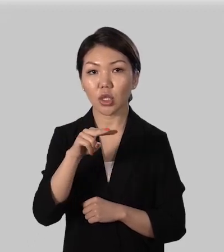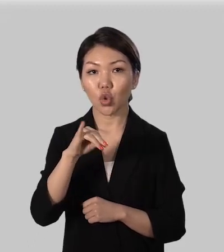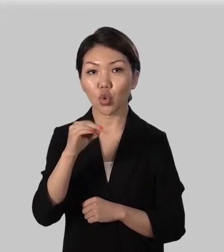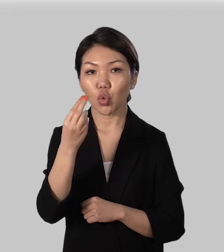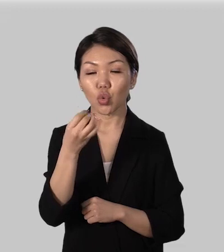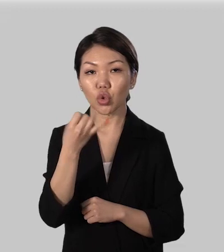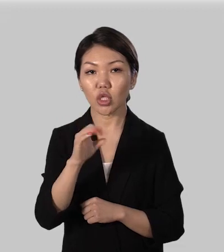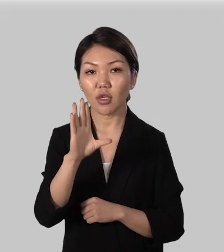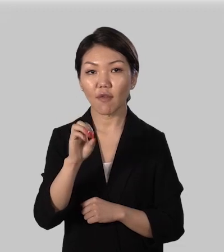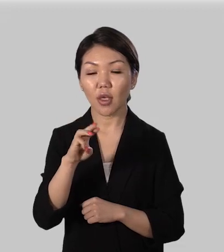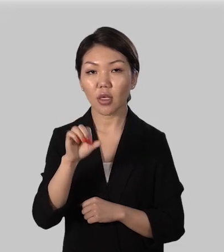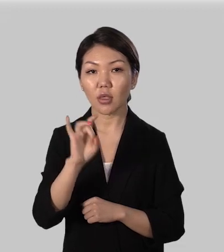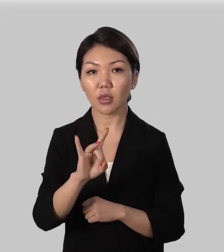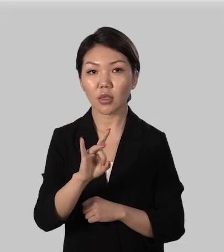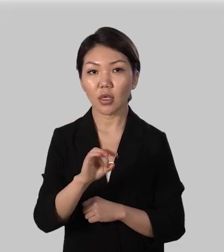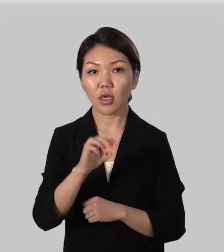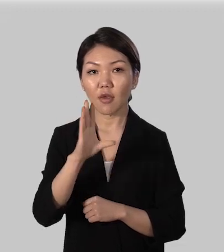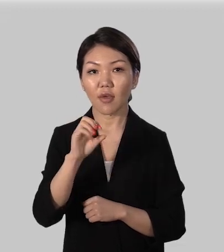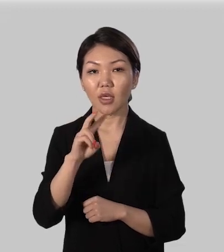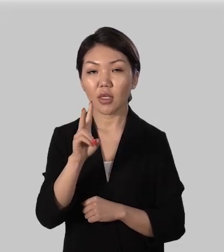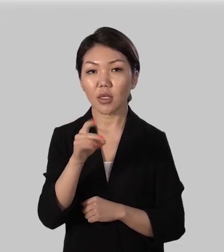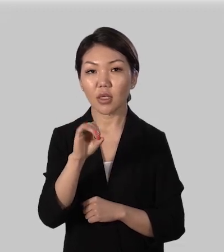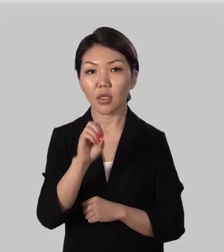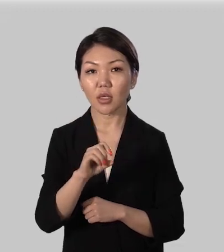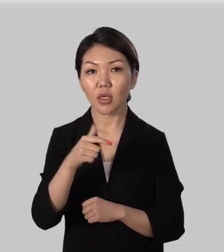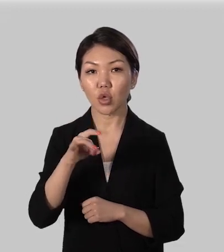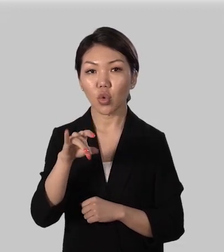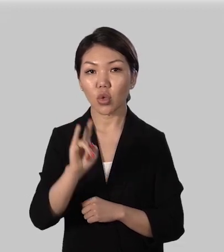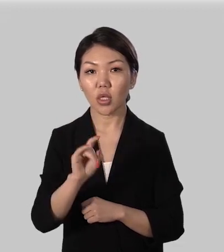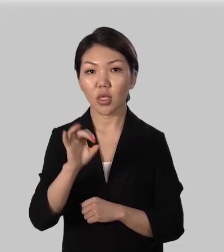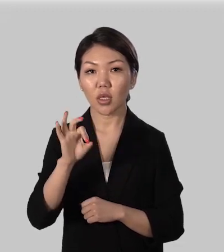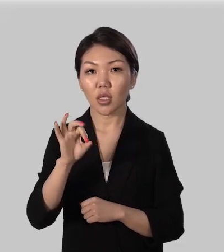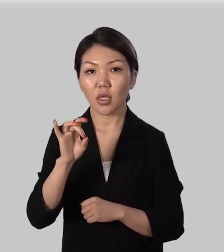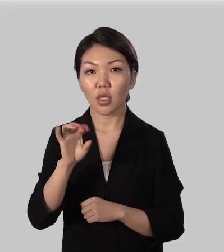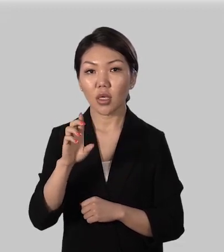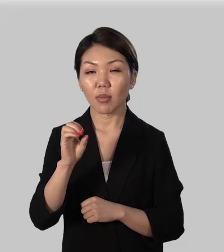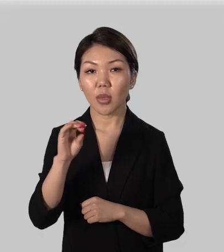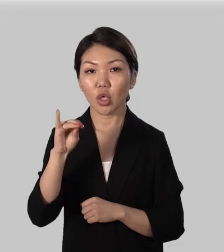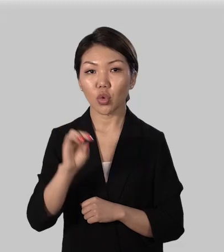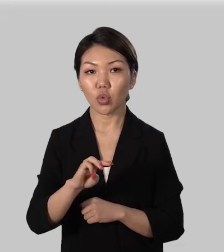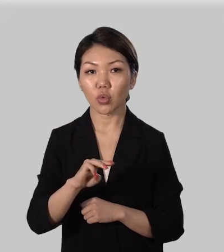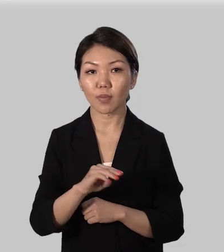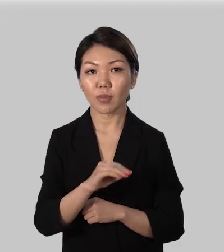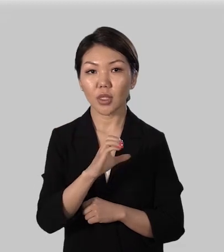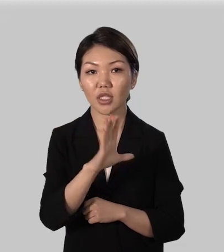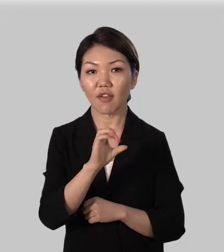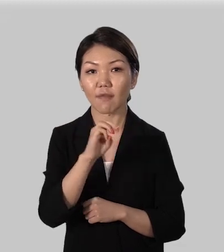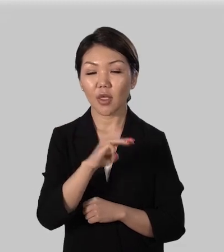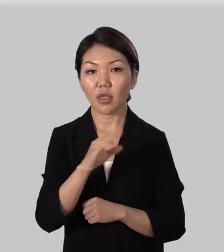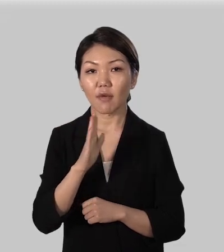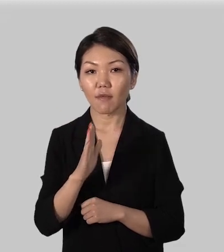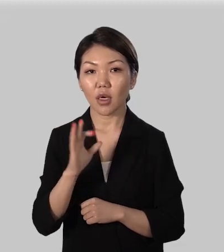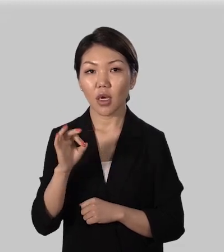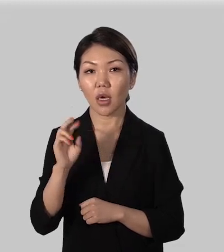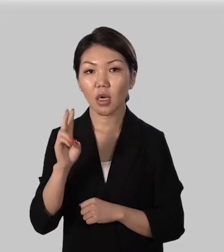робеют свет в окошках страшно и радостно давайте понаблюдаем